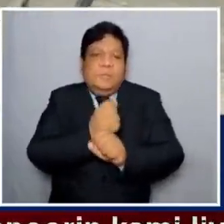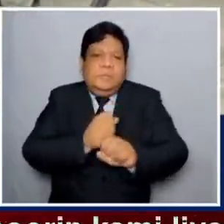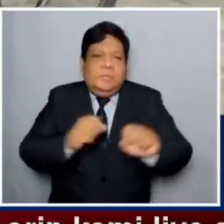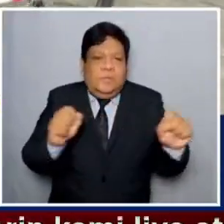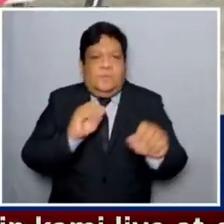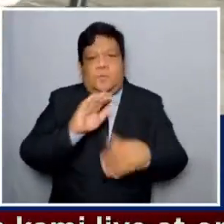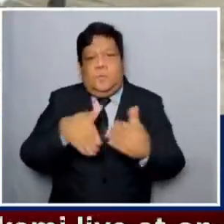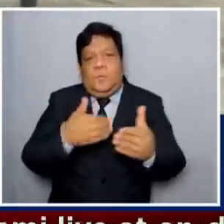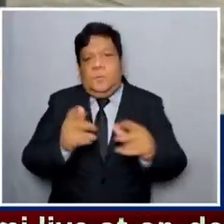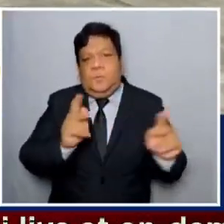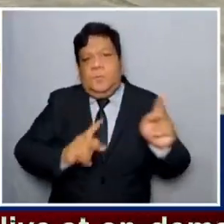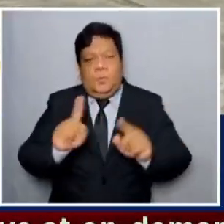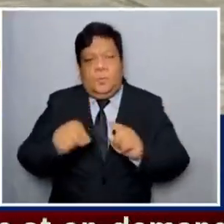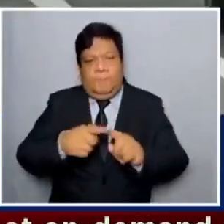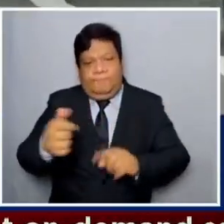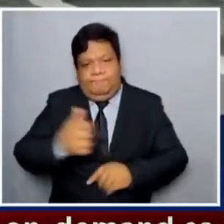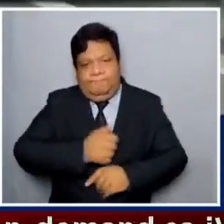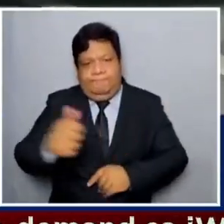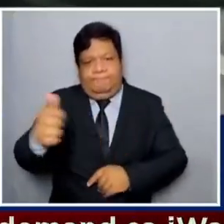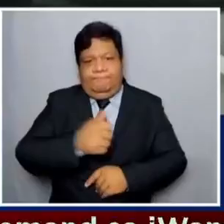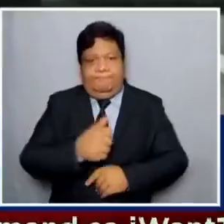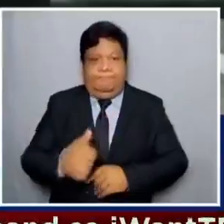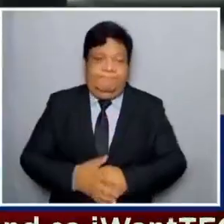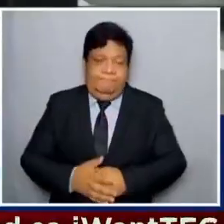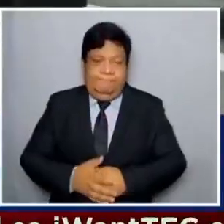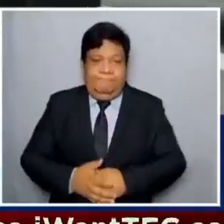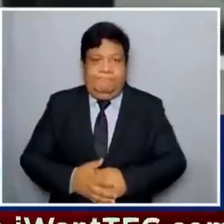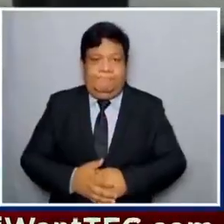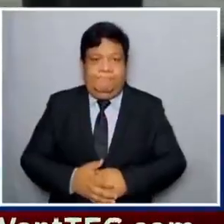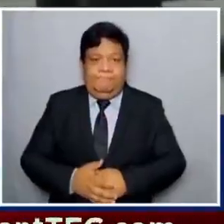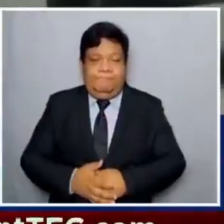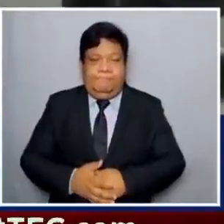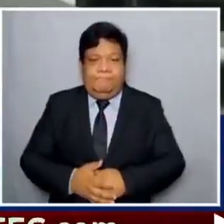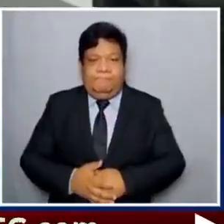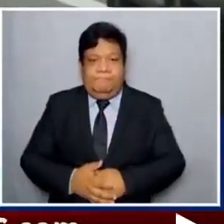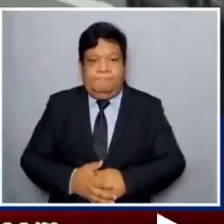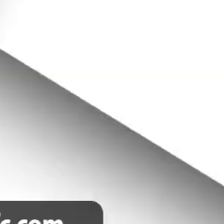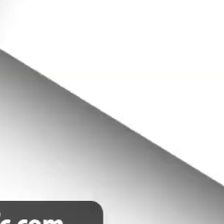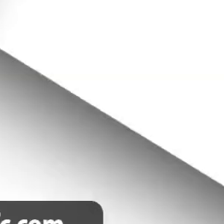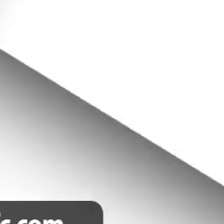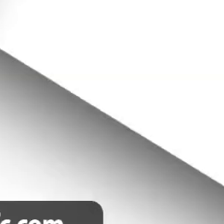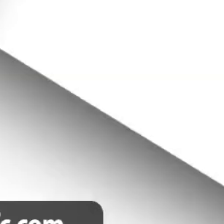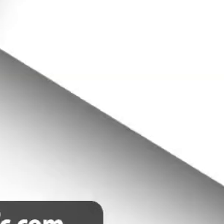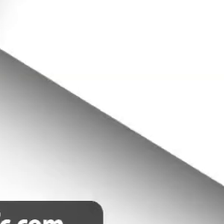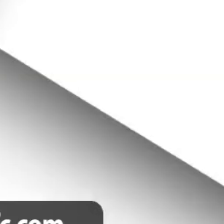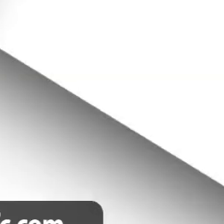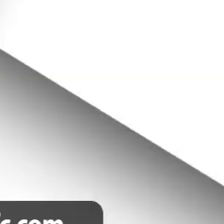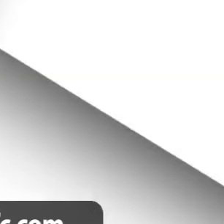lahat sa pagbiyahe sa daan. Ara Perez, ABS-CBN News.